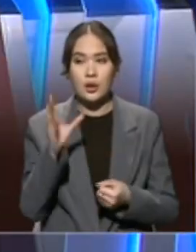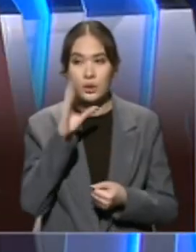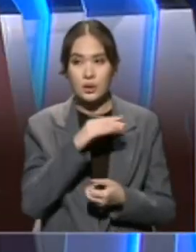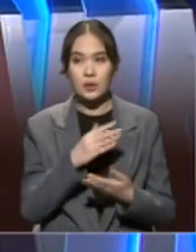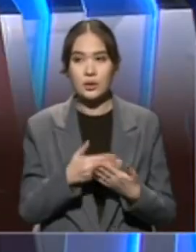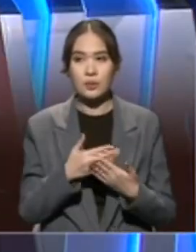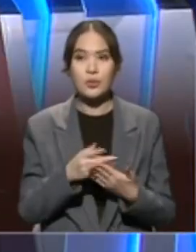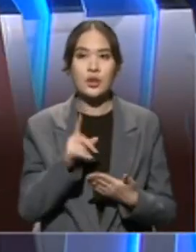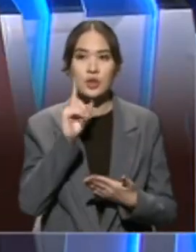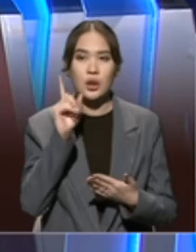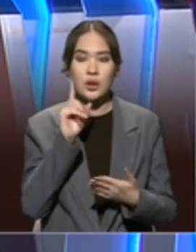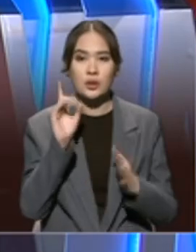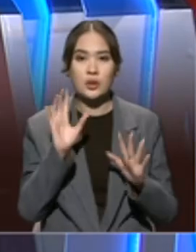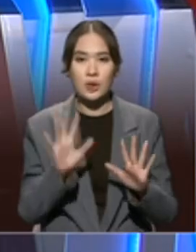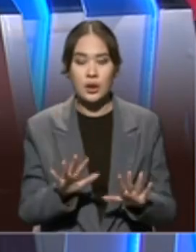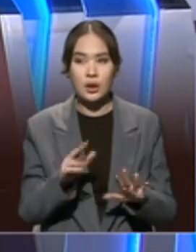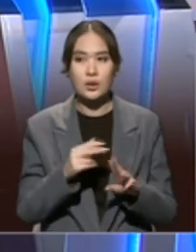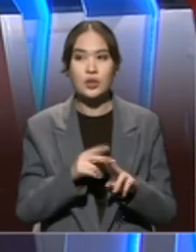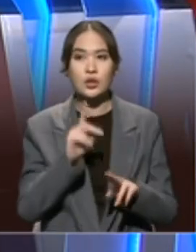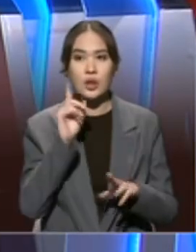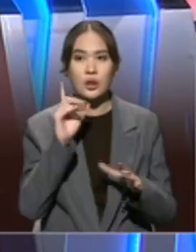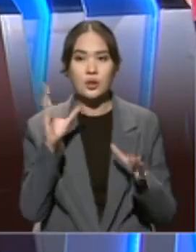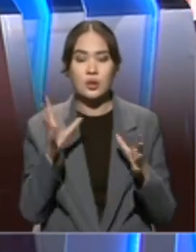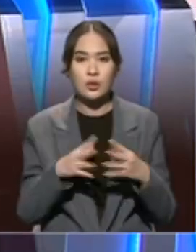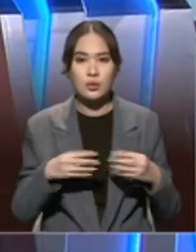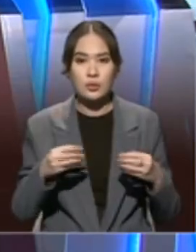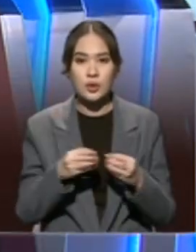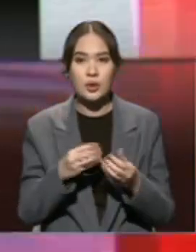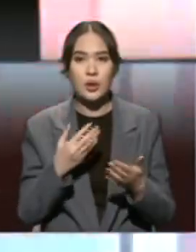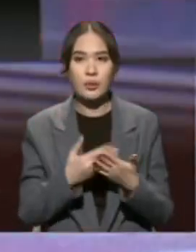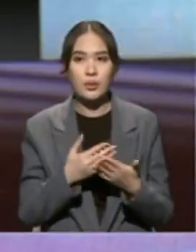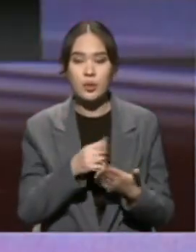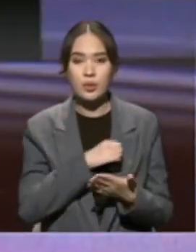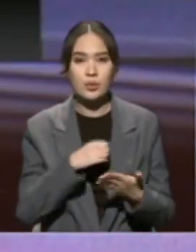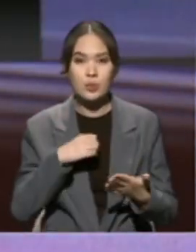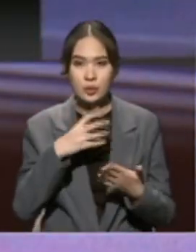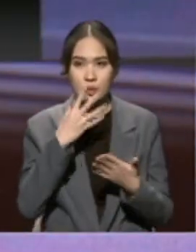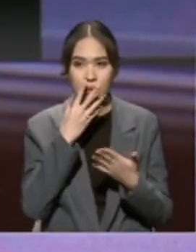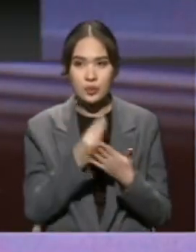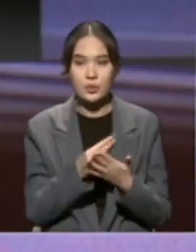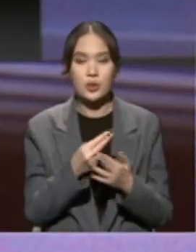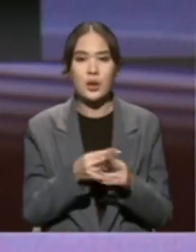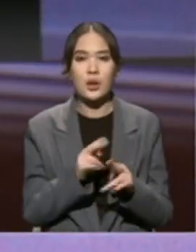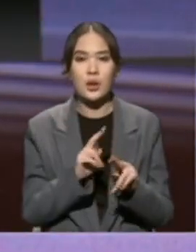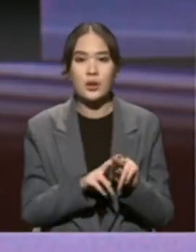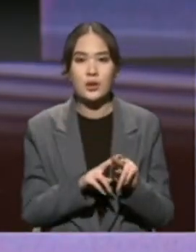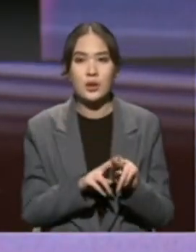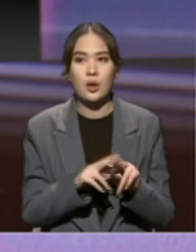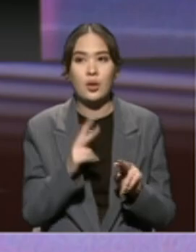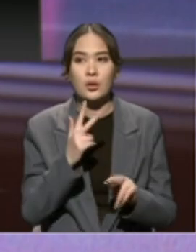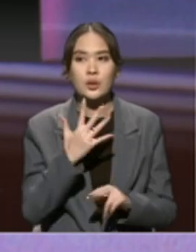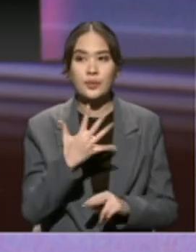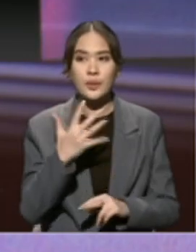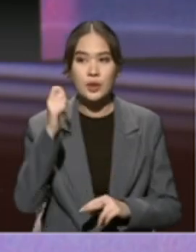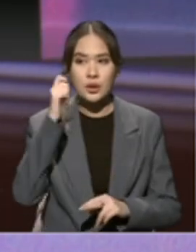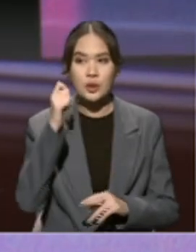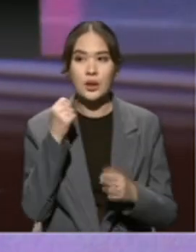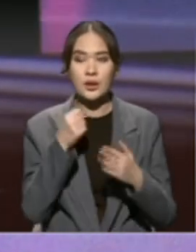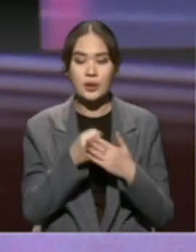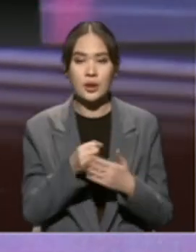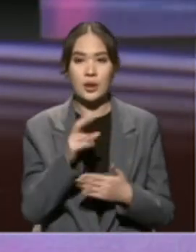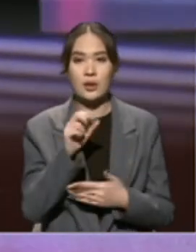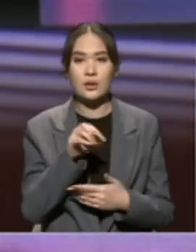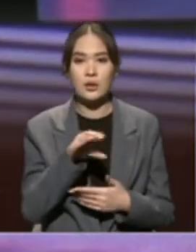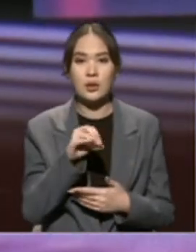Yeah, жастарға және де жас отбасыларға дейтінде өзіндік бір несі бар. Енді жастар дегеніміз 35 жасқа дейінгі категория